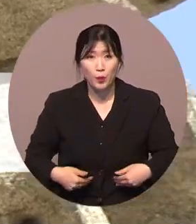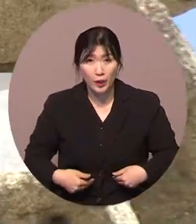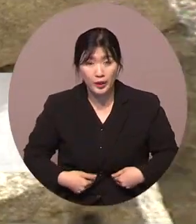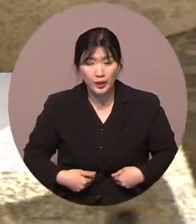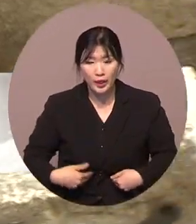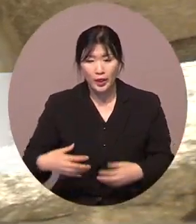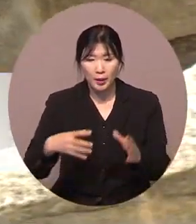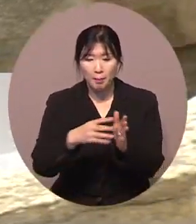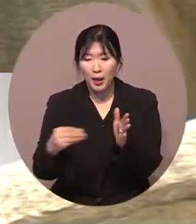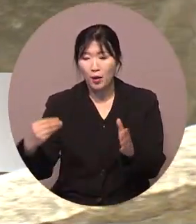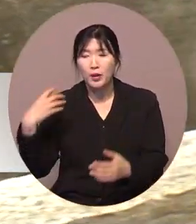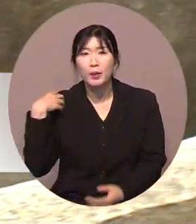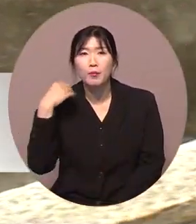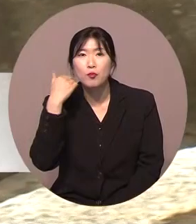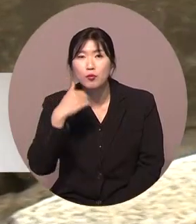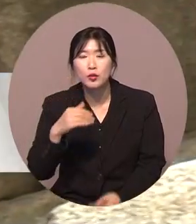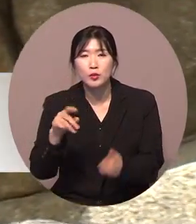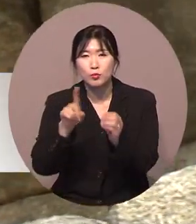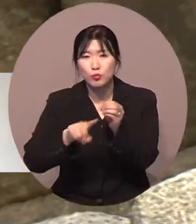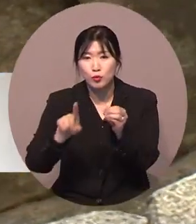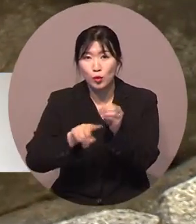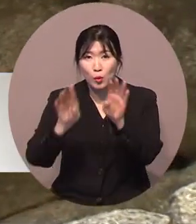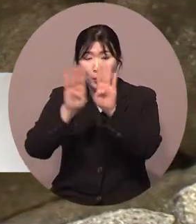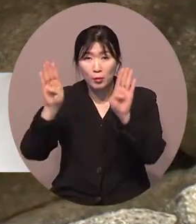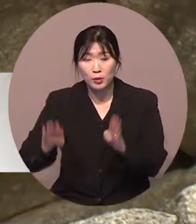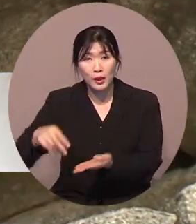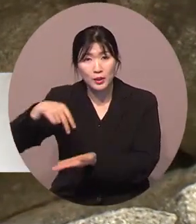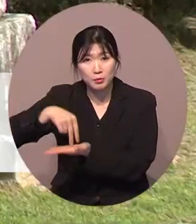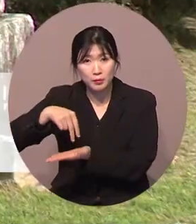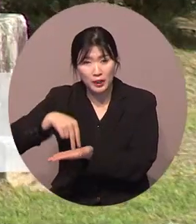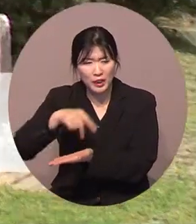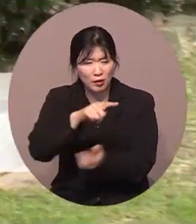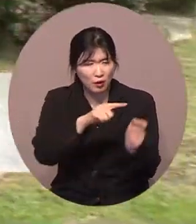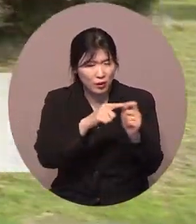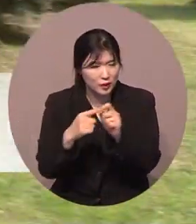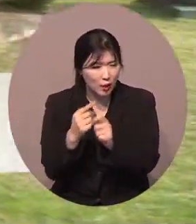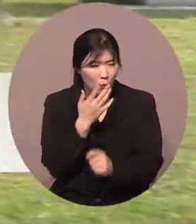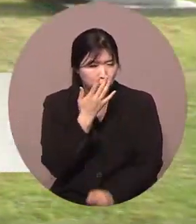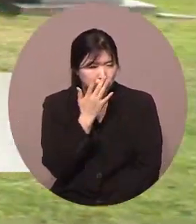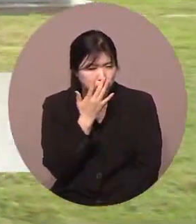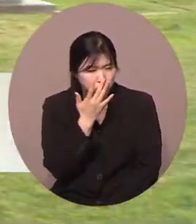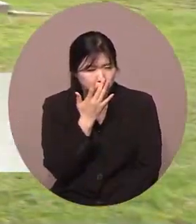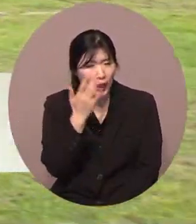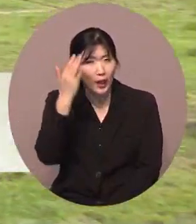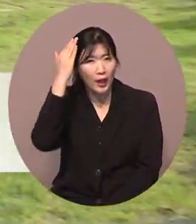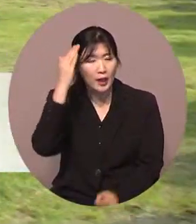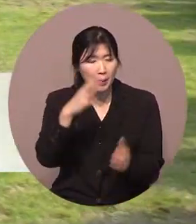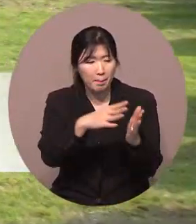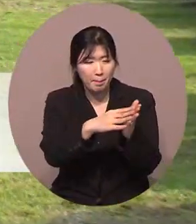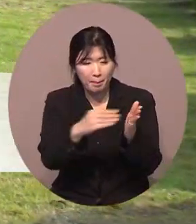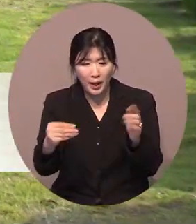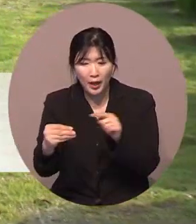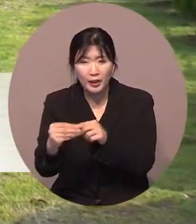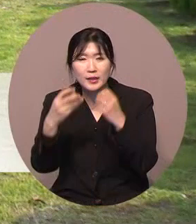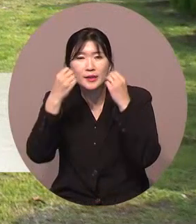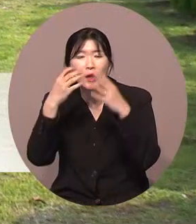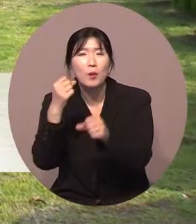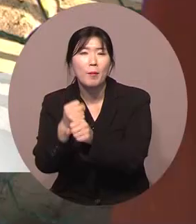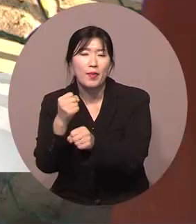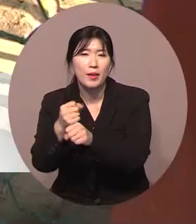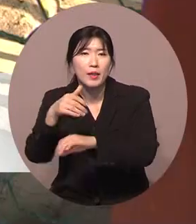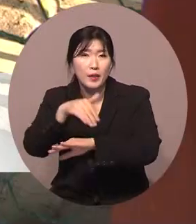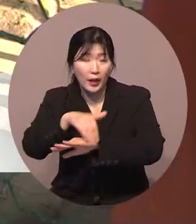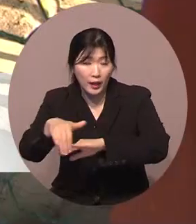탁본을 맡은 불교 중앙 박물관은 기존 탁본 파악하기 어려운 글자가 많아 보존 차원에서 새로운